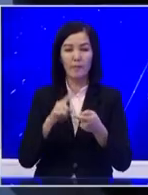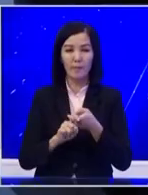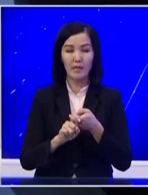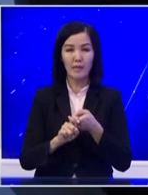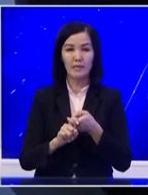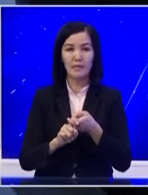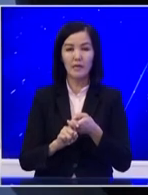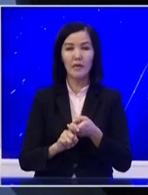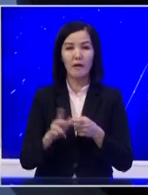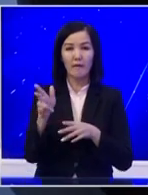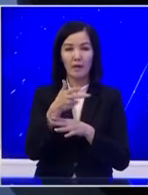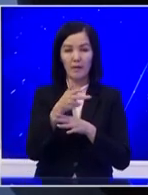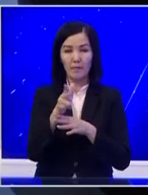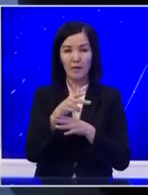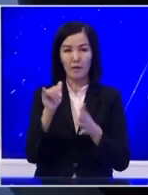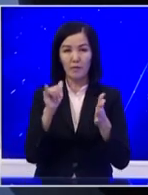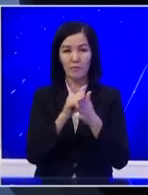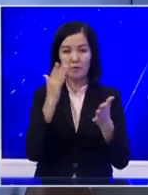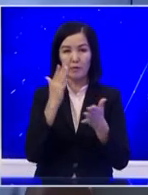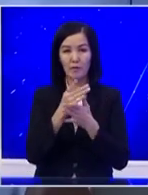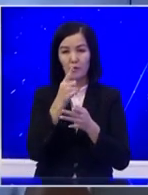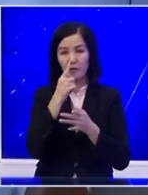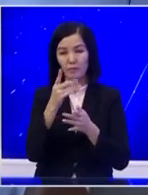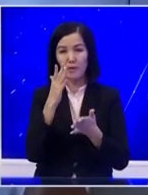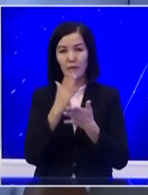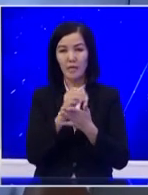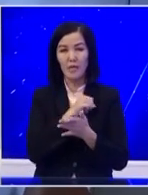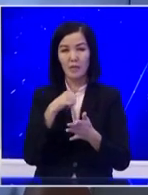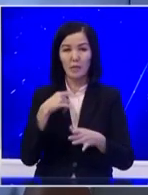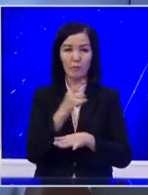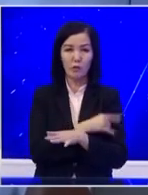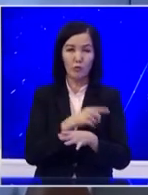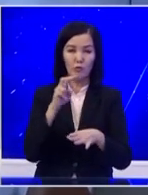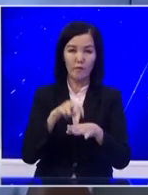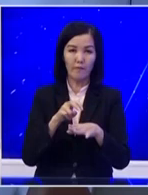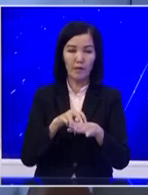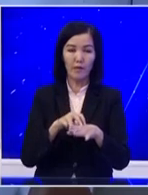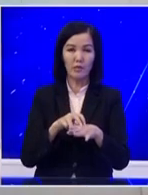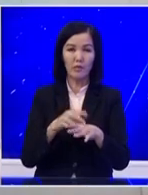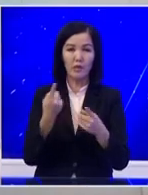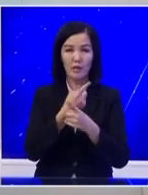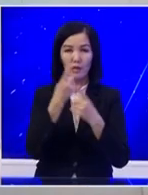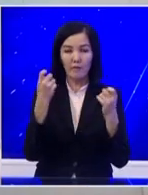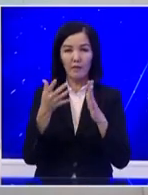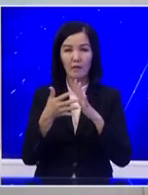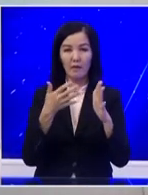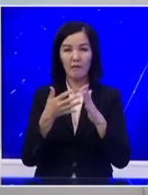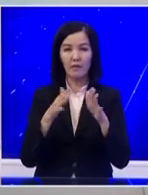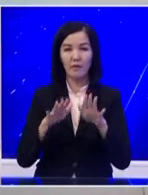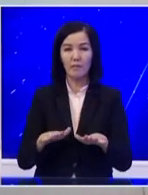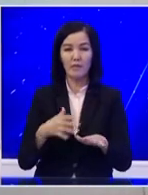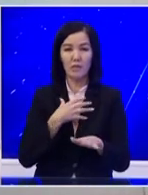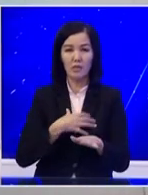инфицированных имеются камеры видеонаблюдения. Неподалеку находится и сам дежурный врач. Кстати, информацию о нехватке койко-мест и